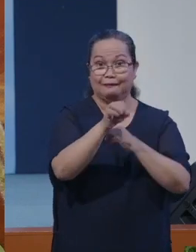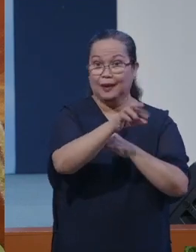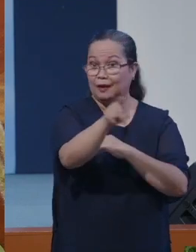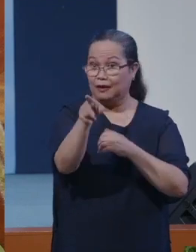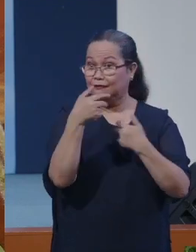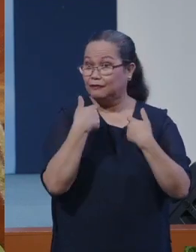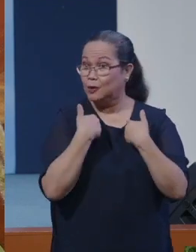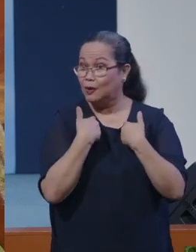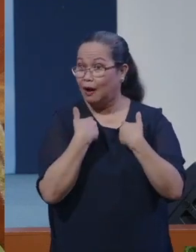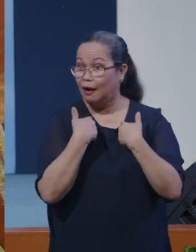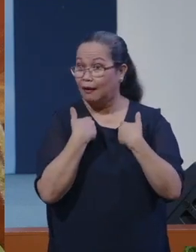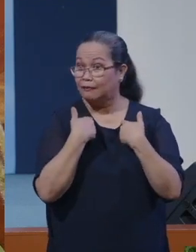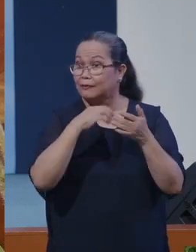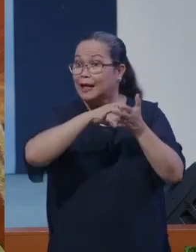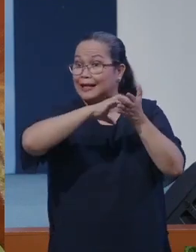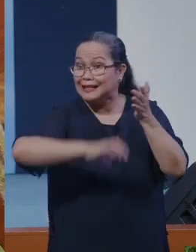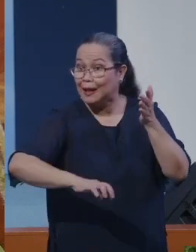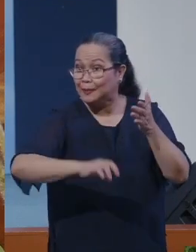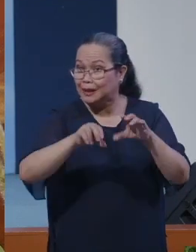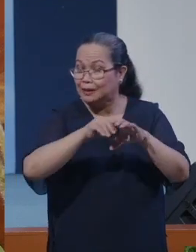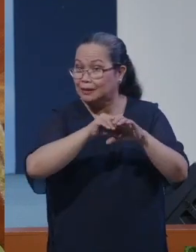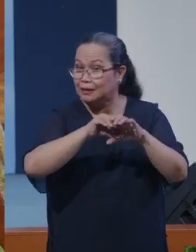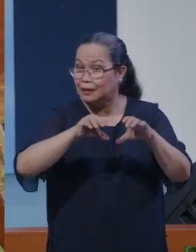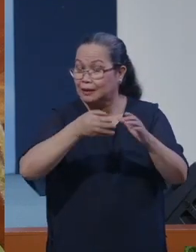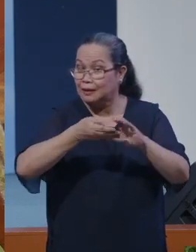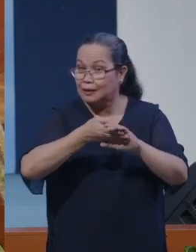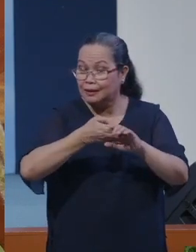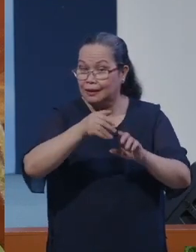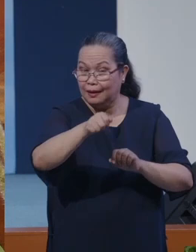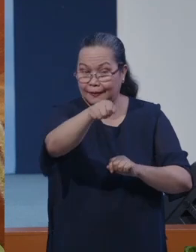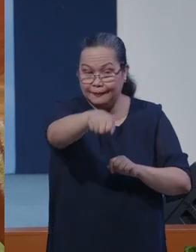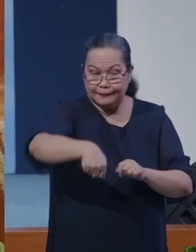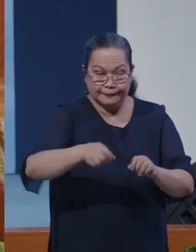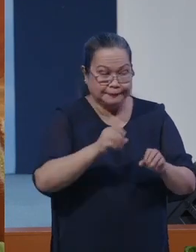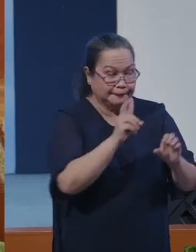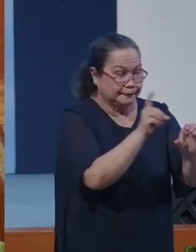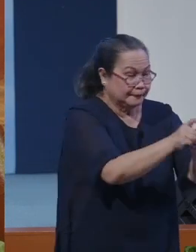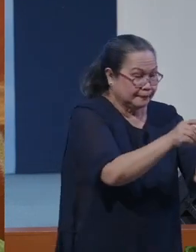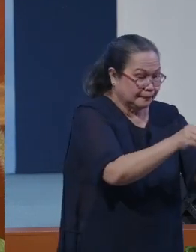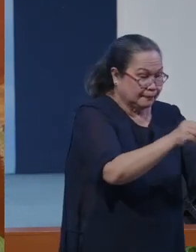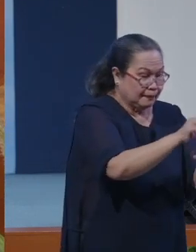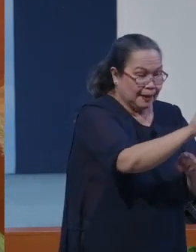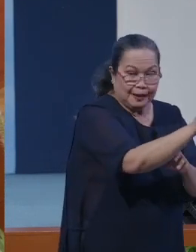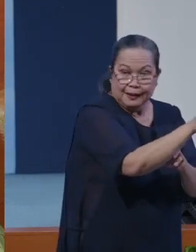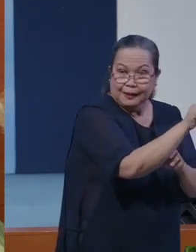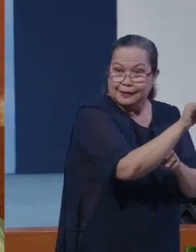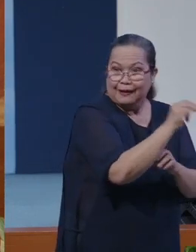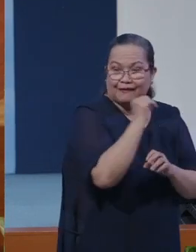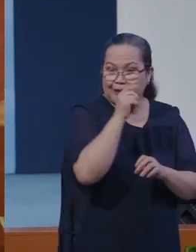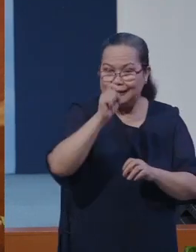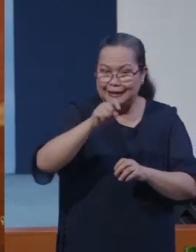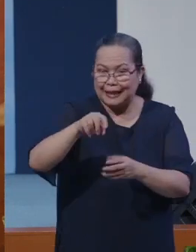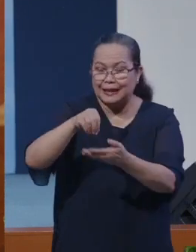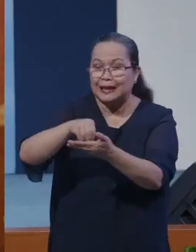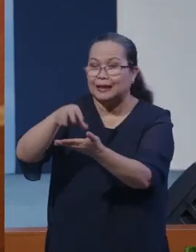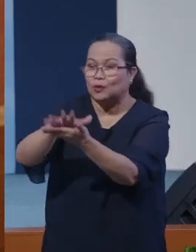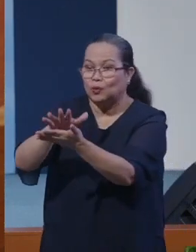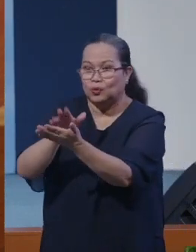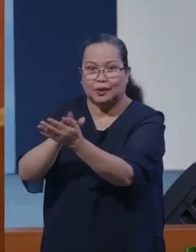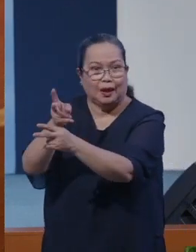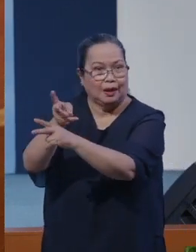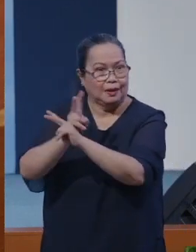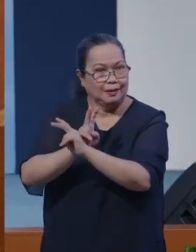kayong debit card. Kasi diretso na to sa savings nyo. Hindi kayo lalampas ng